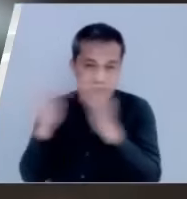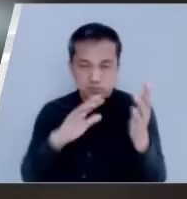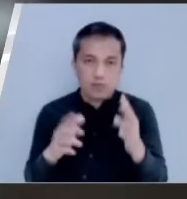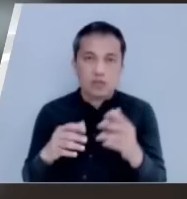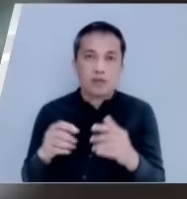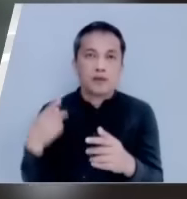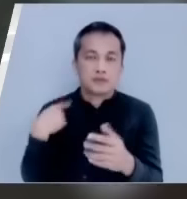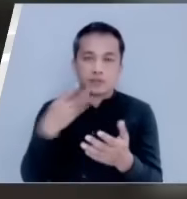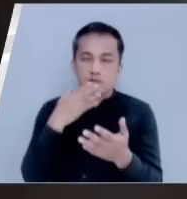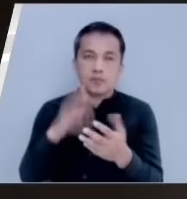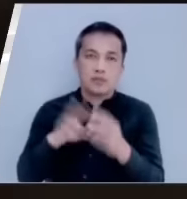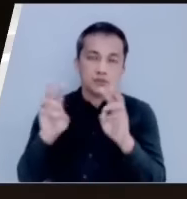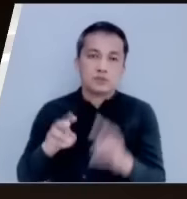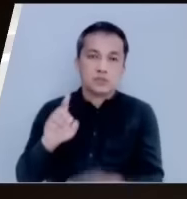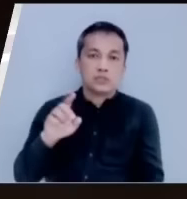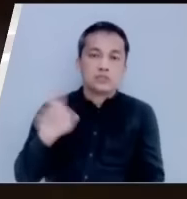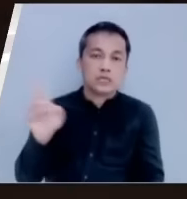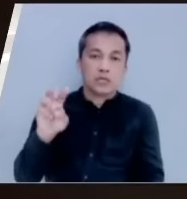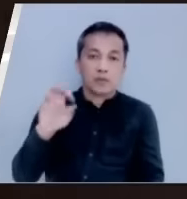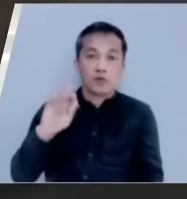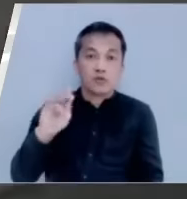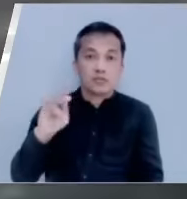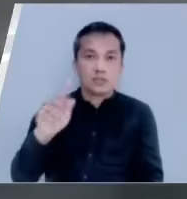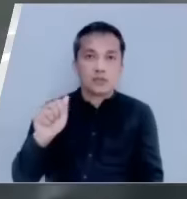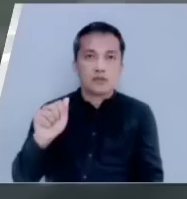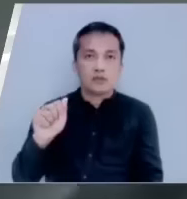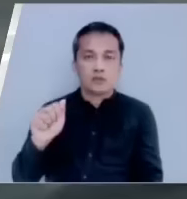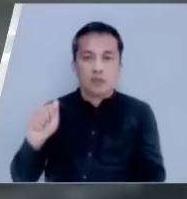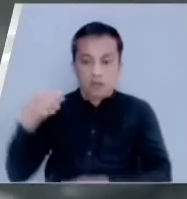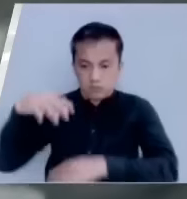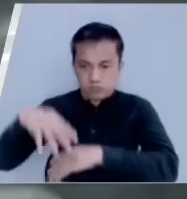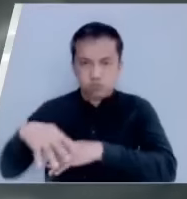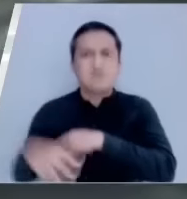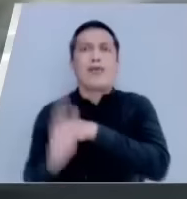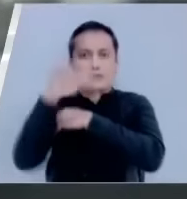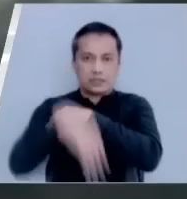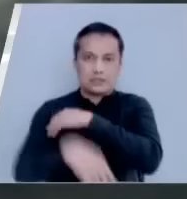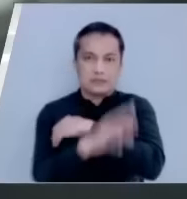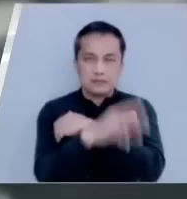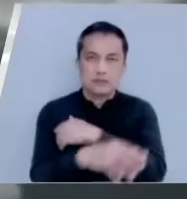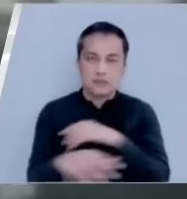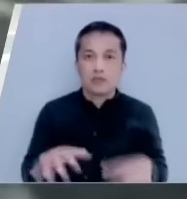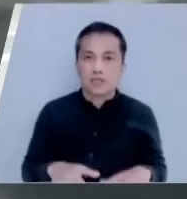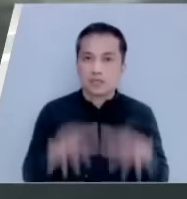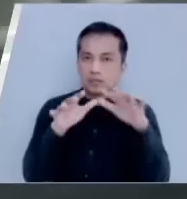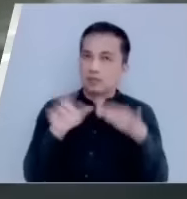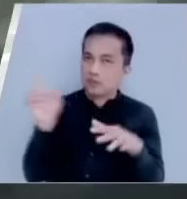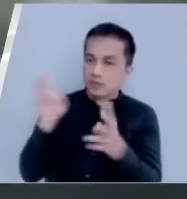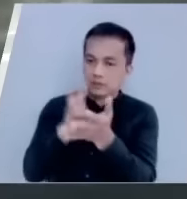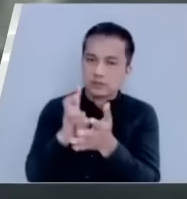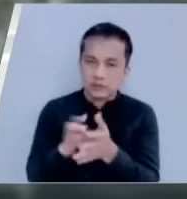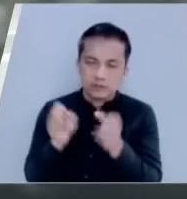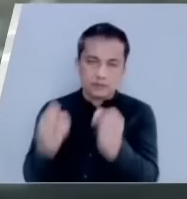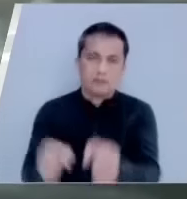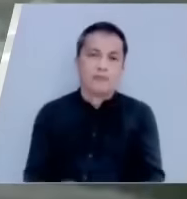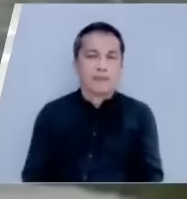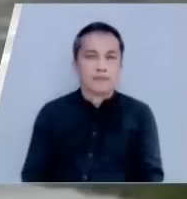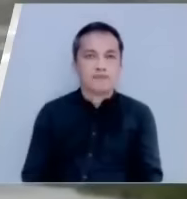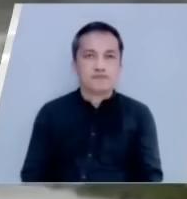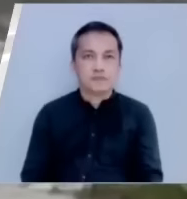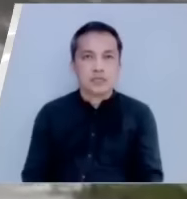rin sa Florida. At naglalakihan din po yung alon na naranasan na nagpabaha naman sa ilang kalsada. Itinuturi